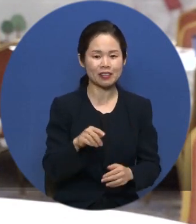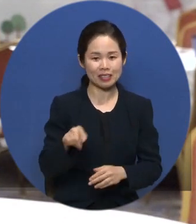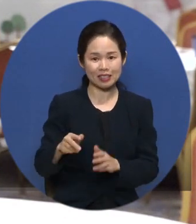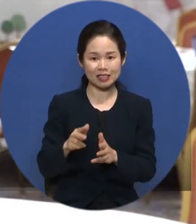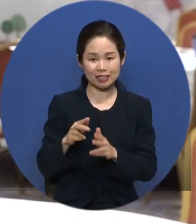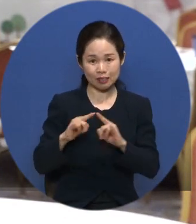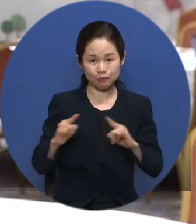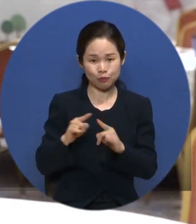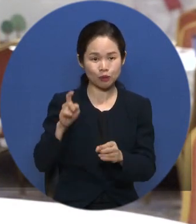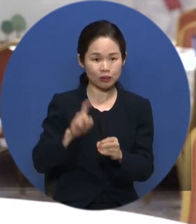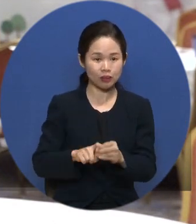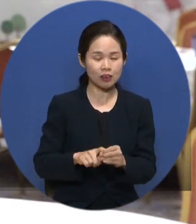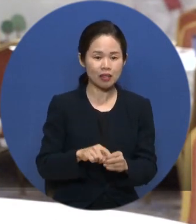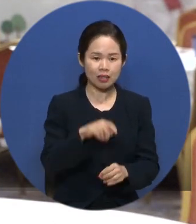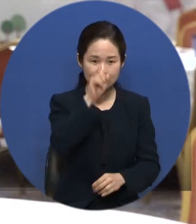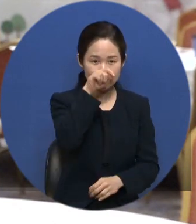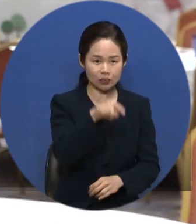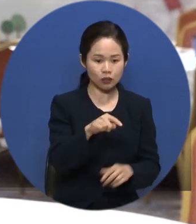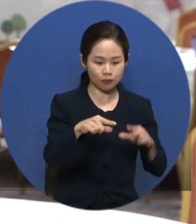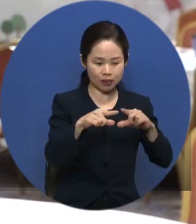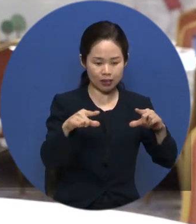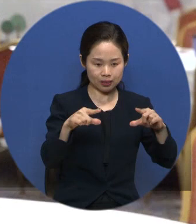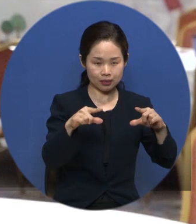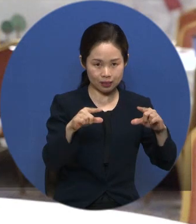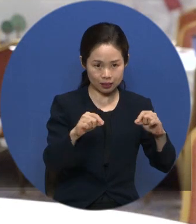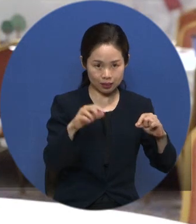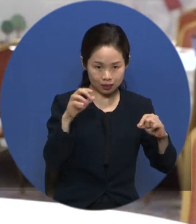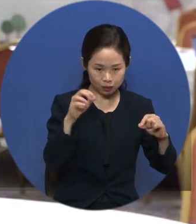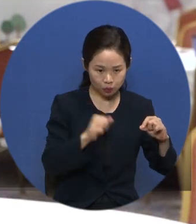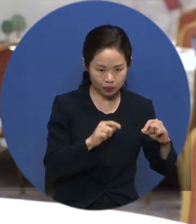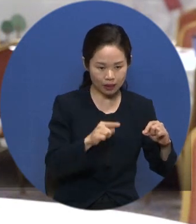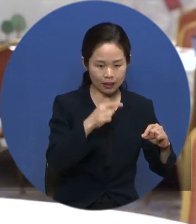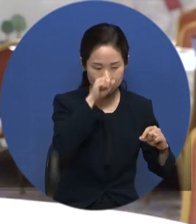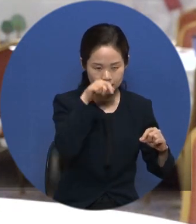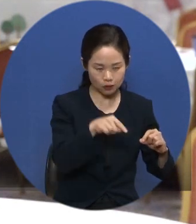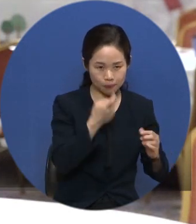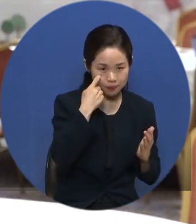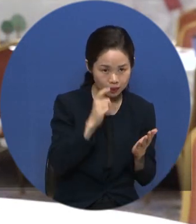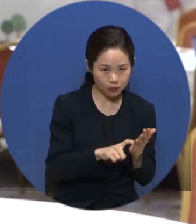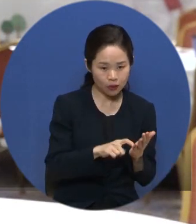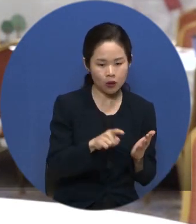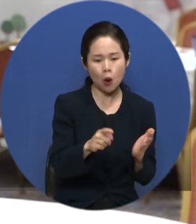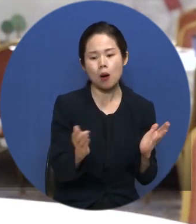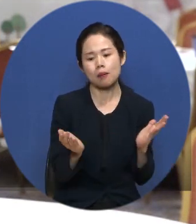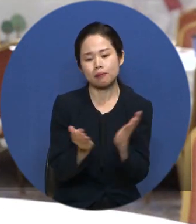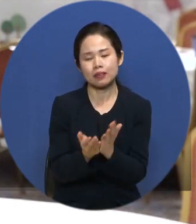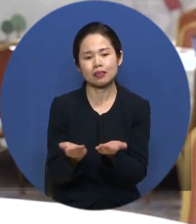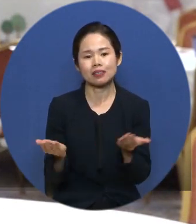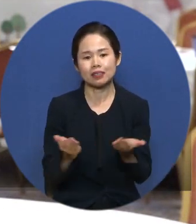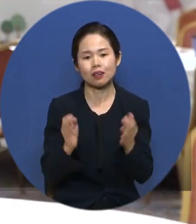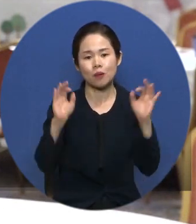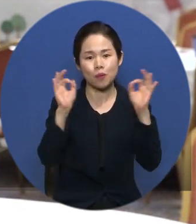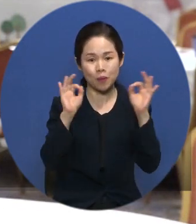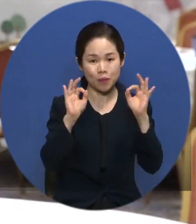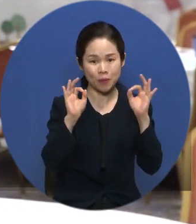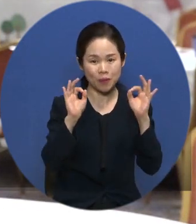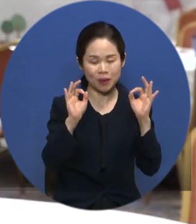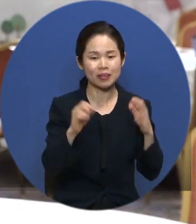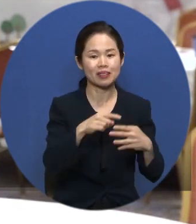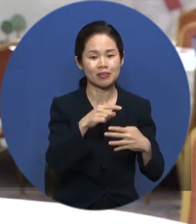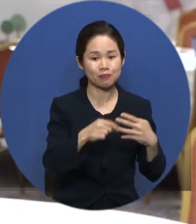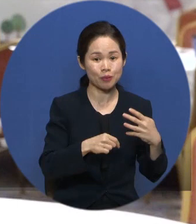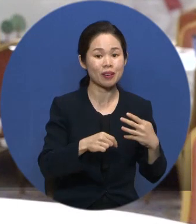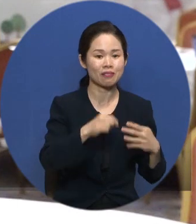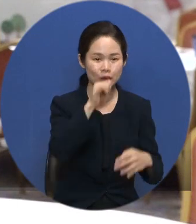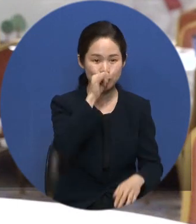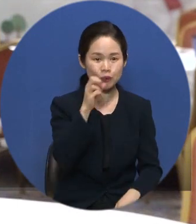카드를 활용해서 본인의 강점을 찾고 거기에 맞는 직업을 확인하는 그런 활동들도 있고요. 그리고